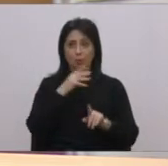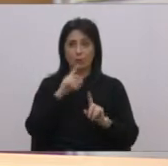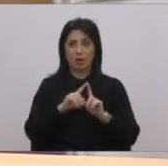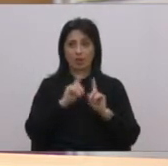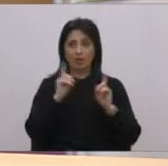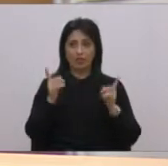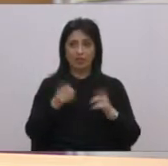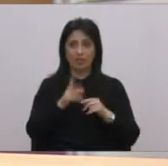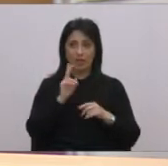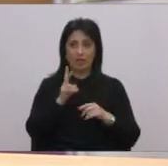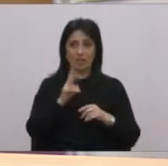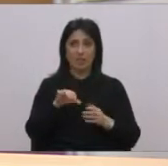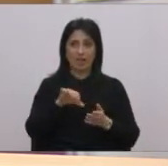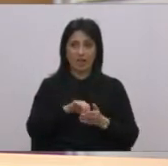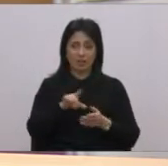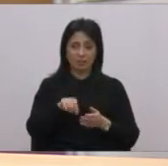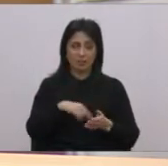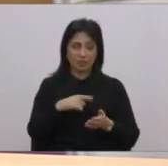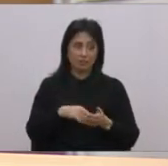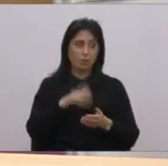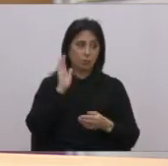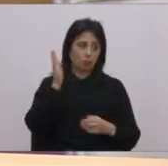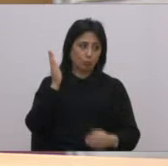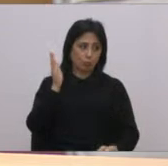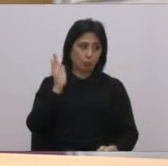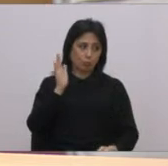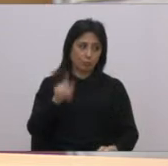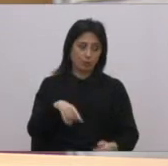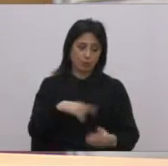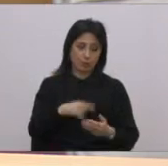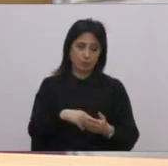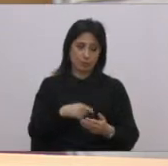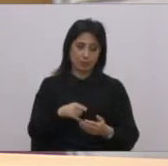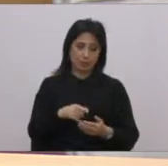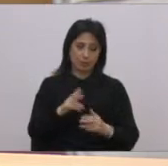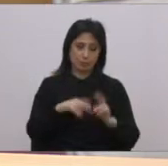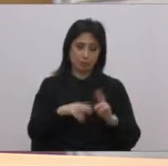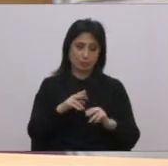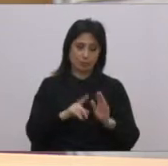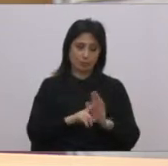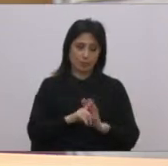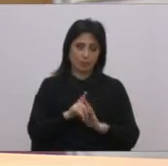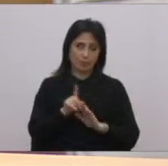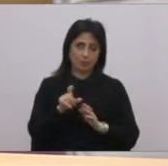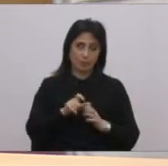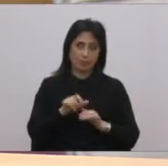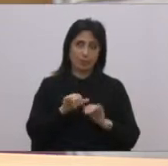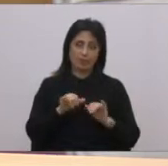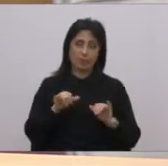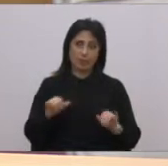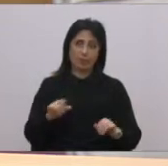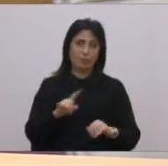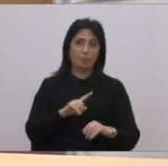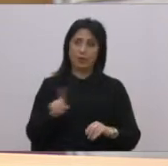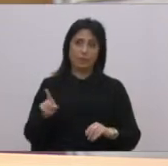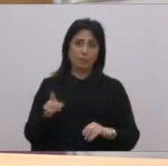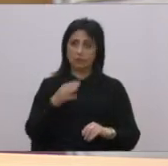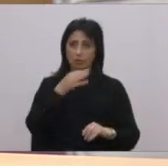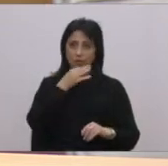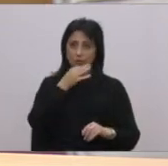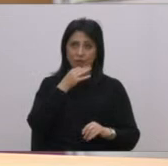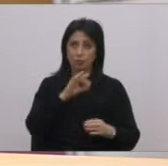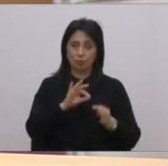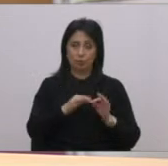უმრავლესობის კანდიდატები აყენებდნენ ამ საკითხს, რომ მოხდებოდა ამ საკითხის დამშენებლობის დაწყება და ამ გზის განვითარება, მაგრამ